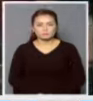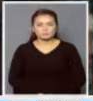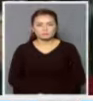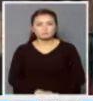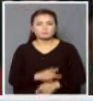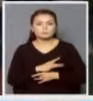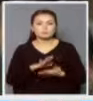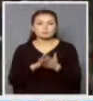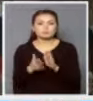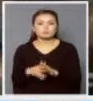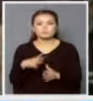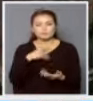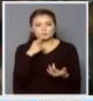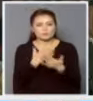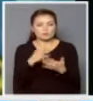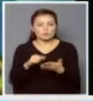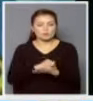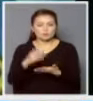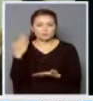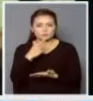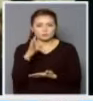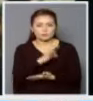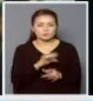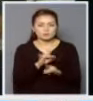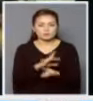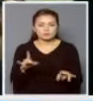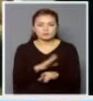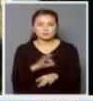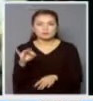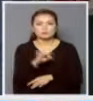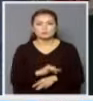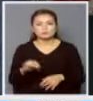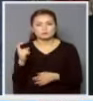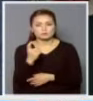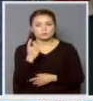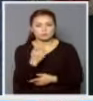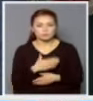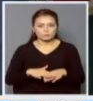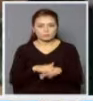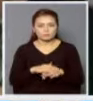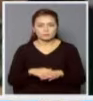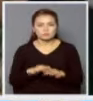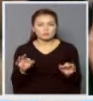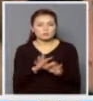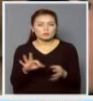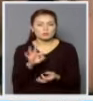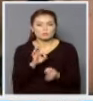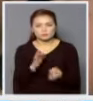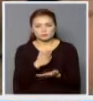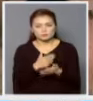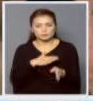На праздничном мероприятии был показан документальный фильм, рассказывающий об истории сельского округа. Звучали песни и